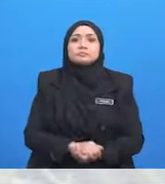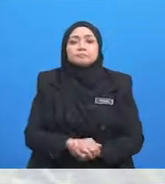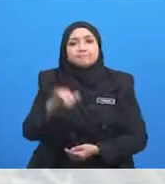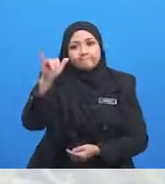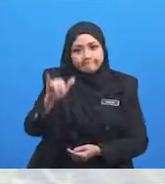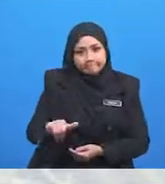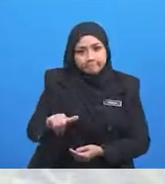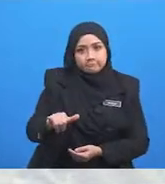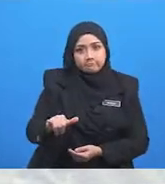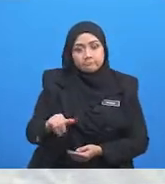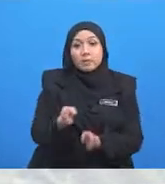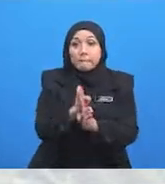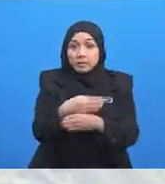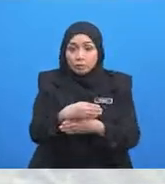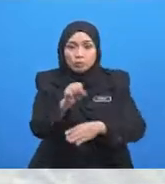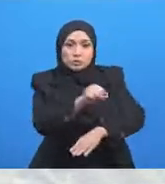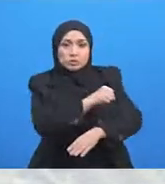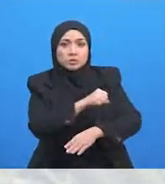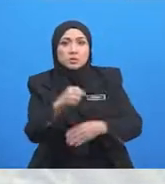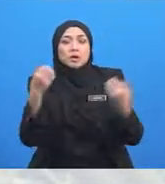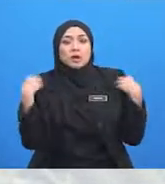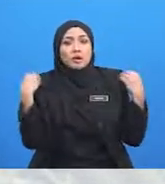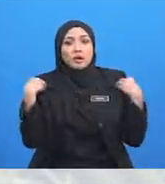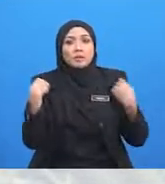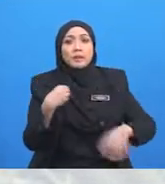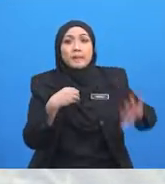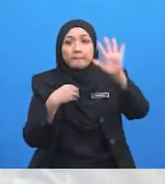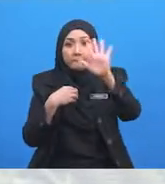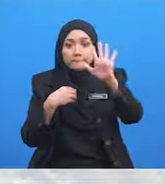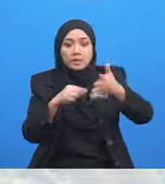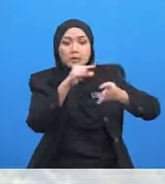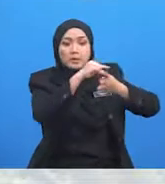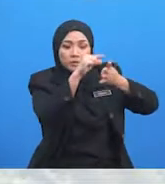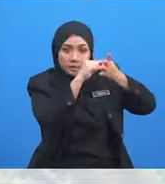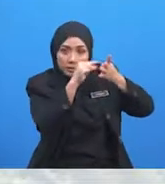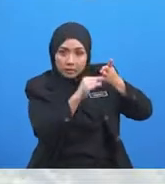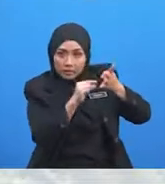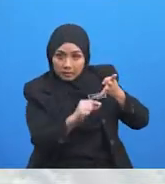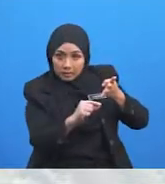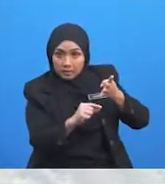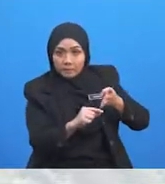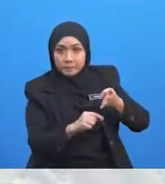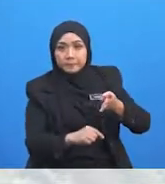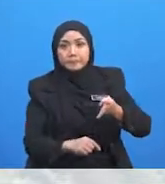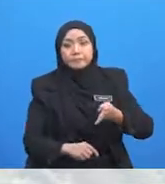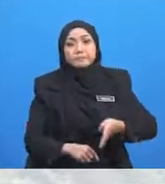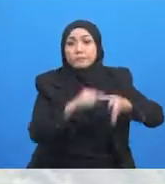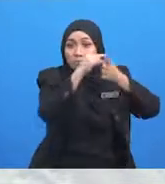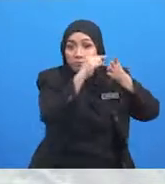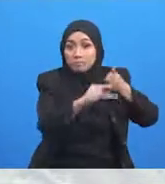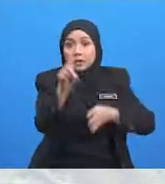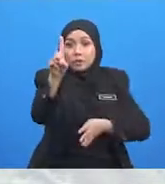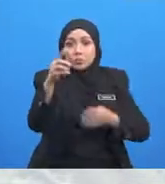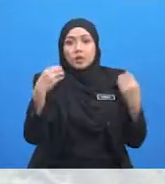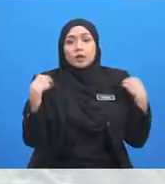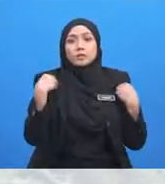Ya, sajak ini terdiri daripada 5 rangkap. Rangkap pertama mempunyai